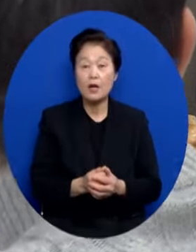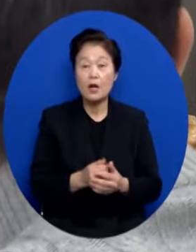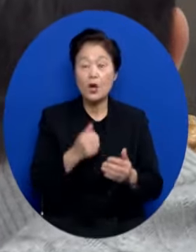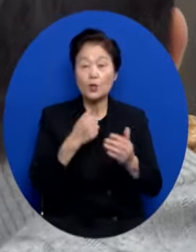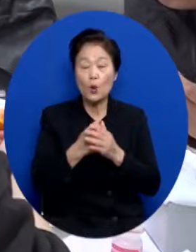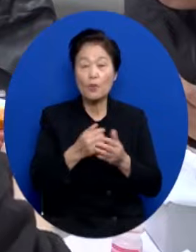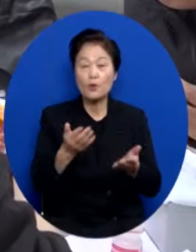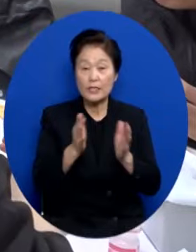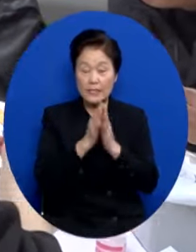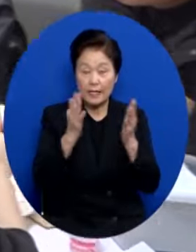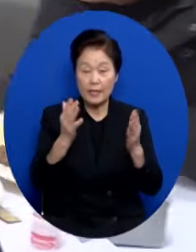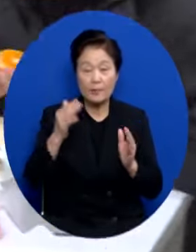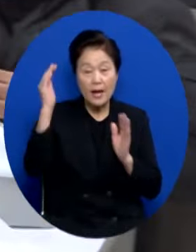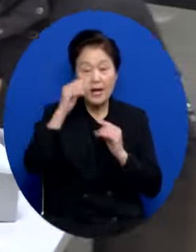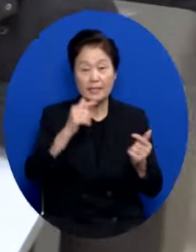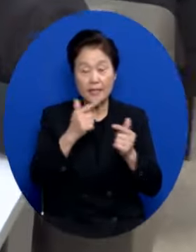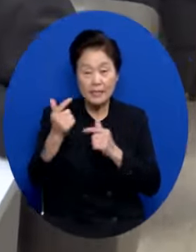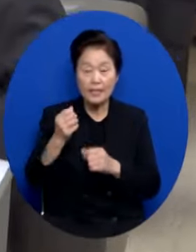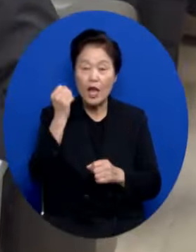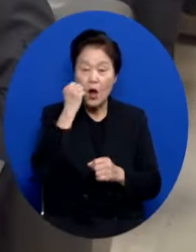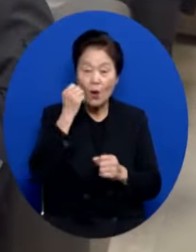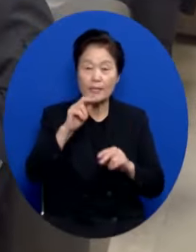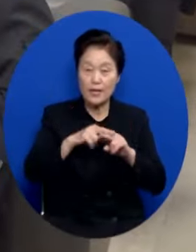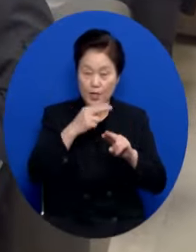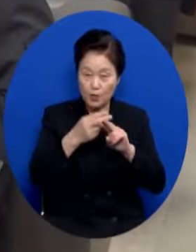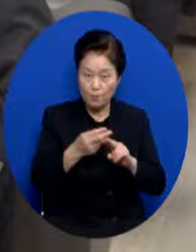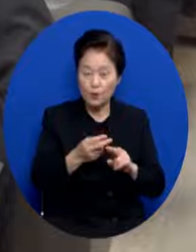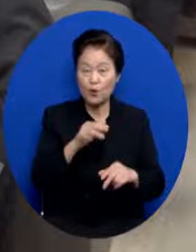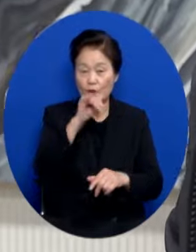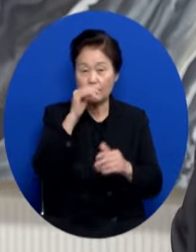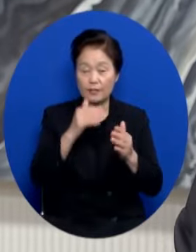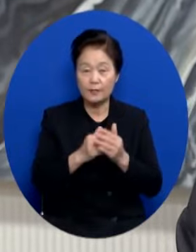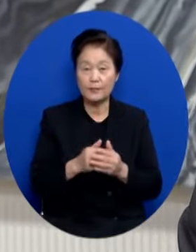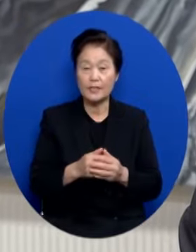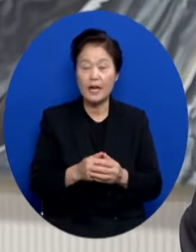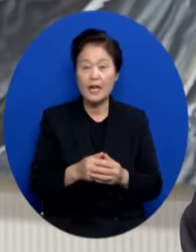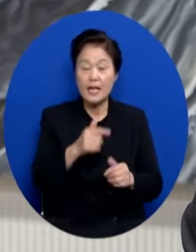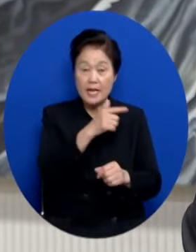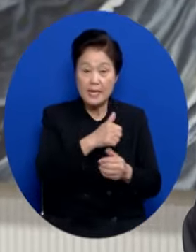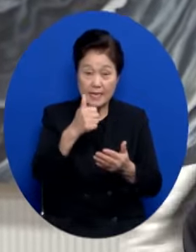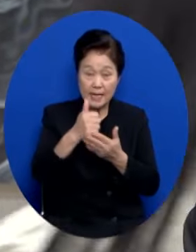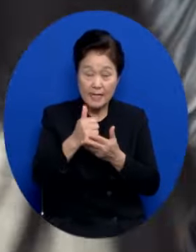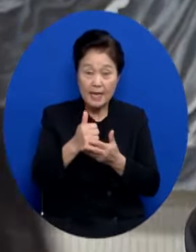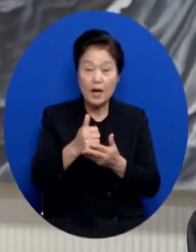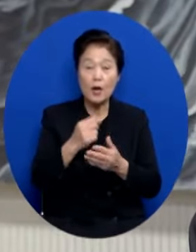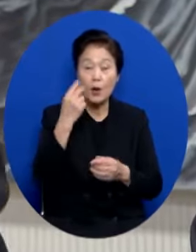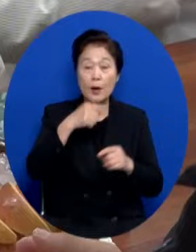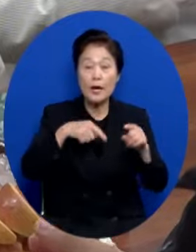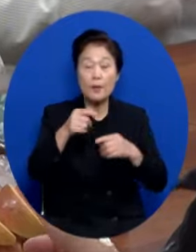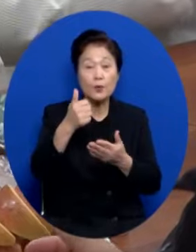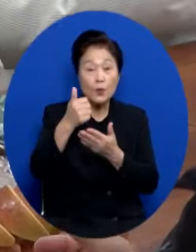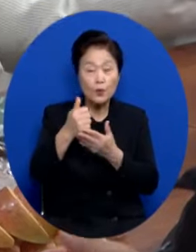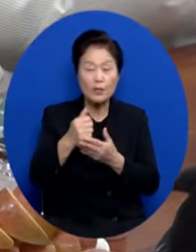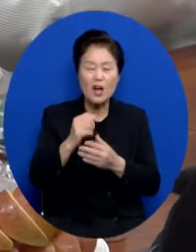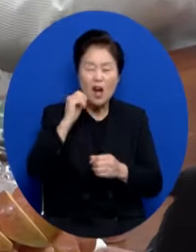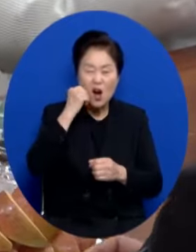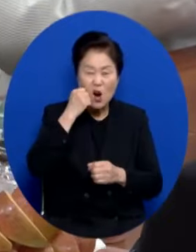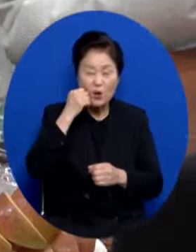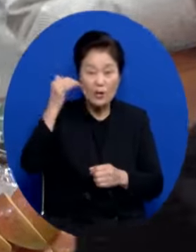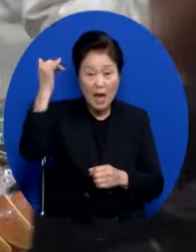마련됐으며 유학생들에게 제과 선물도 전달했습니다. 모건대학교 이사장 유영환 감독은 어려운 유학생활